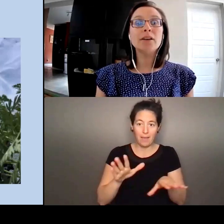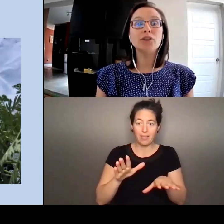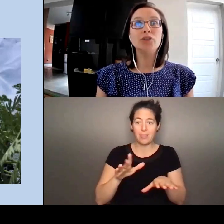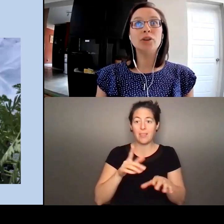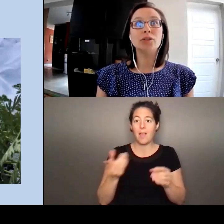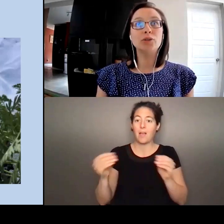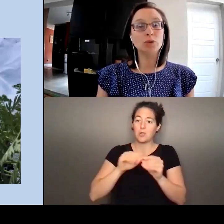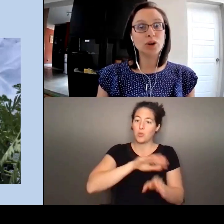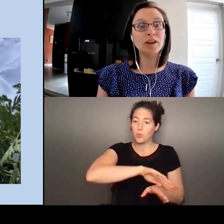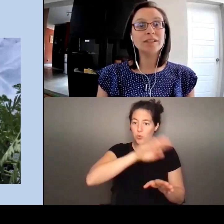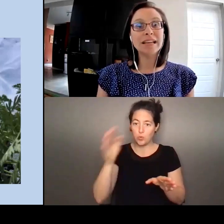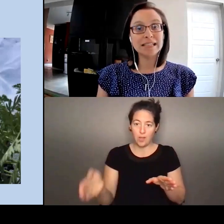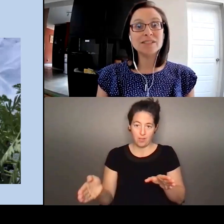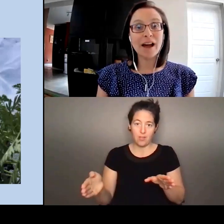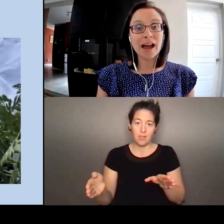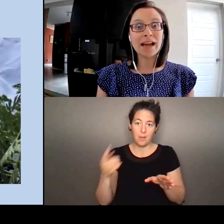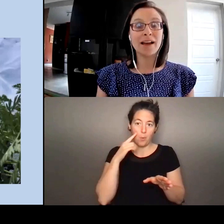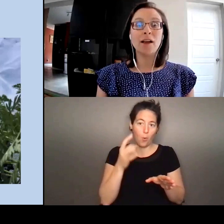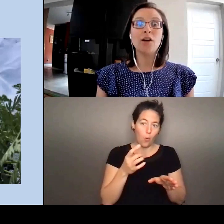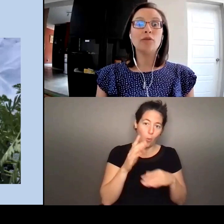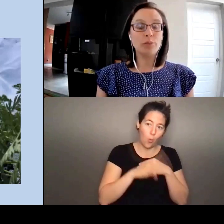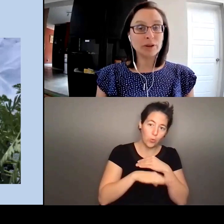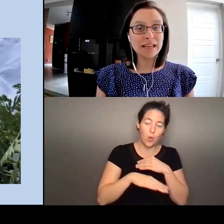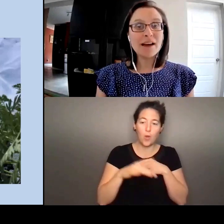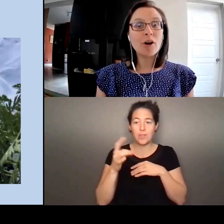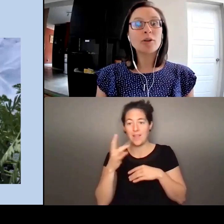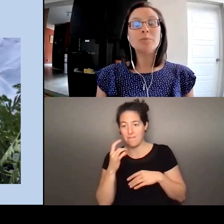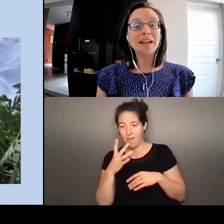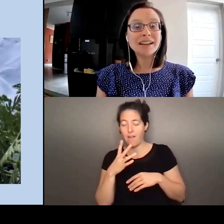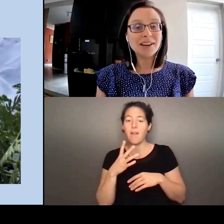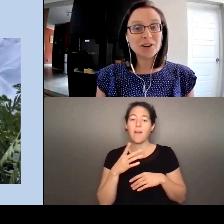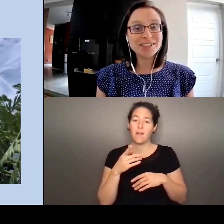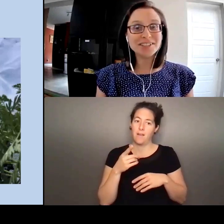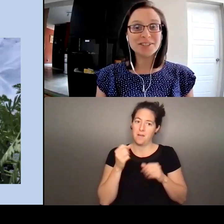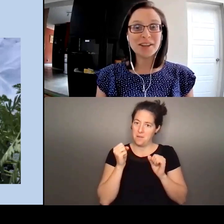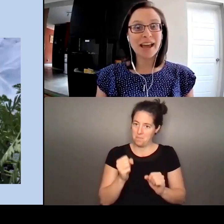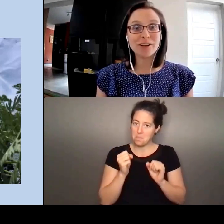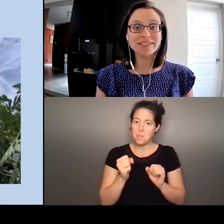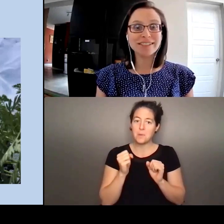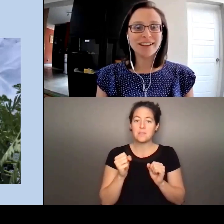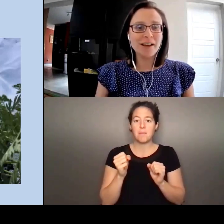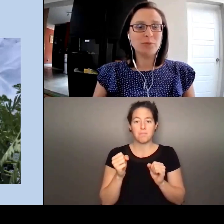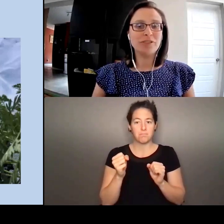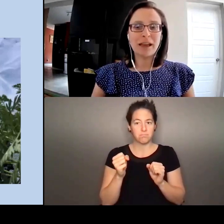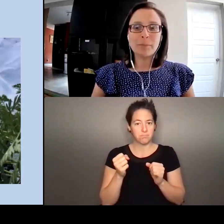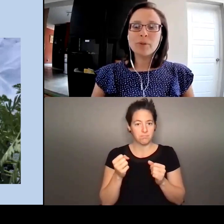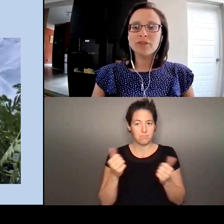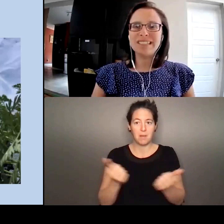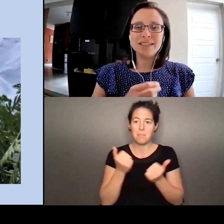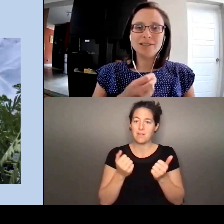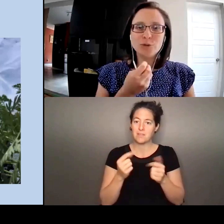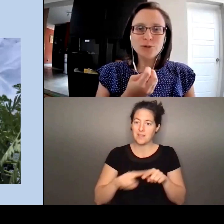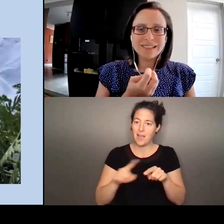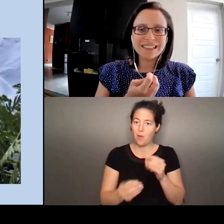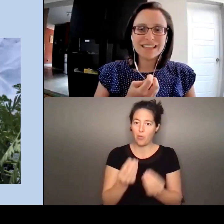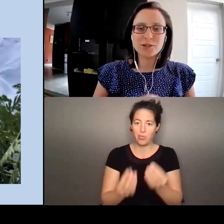tunnel d'automne et d'hiver. Vous pourriez avoir une belle récolte de carottes, puis vraiment profiter